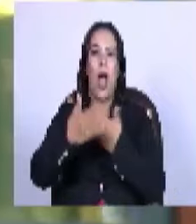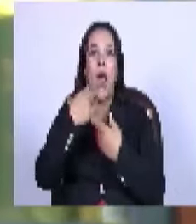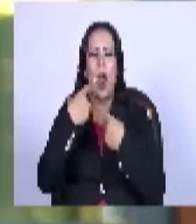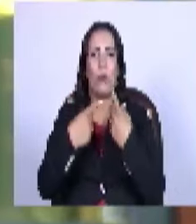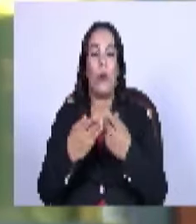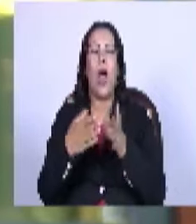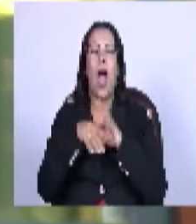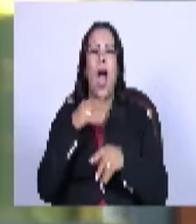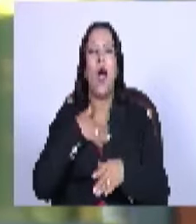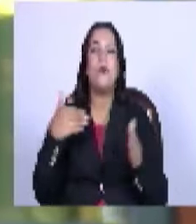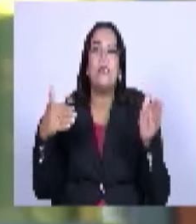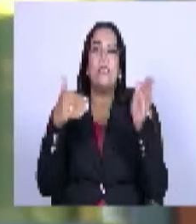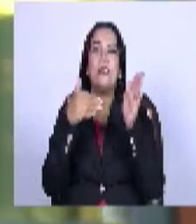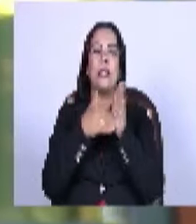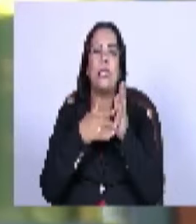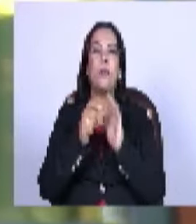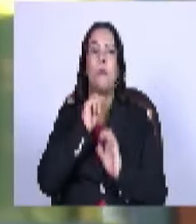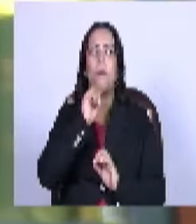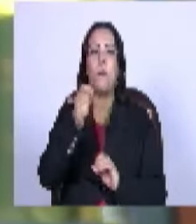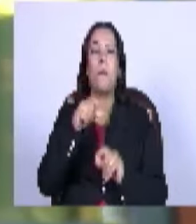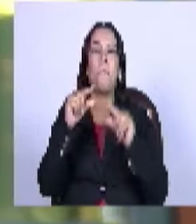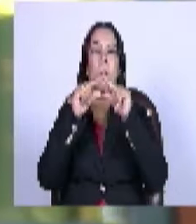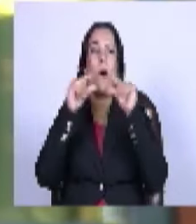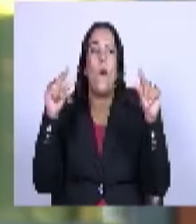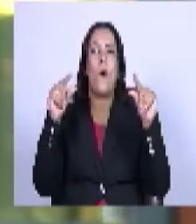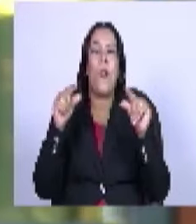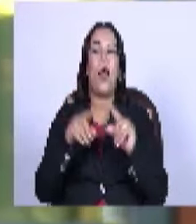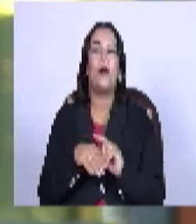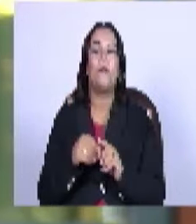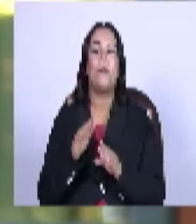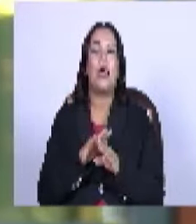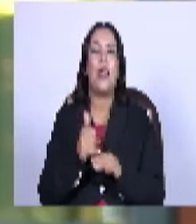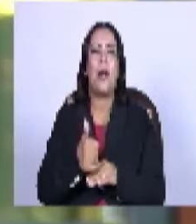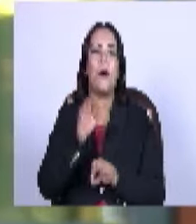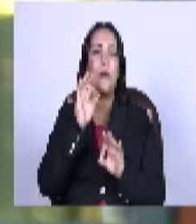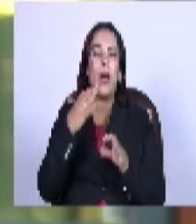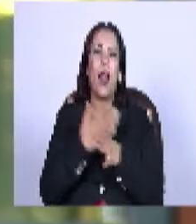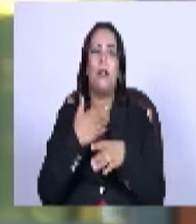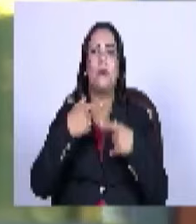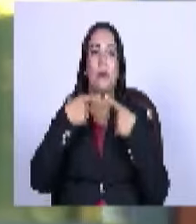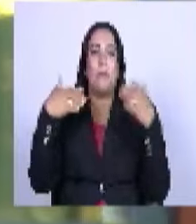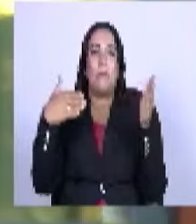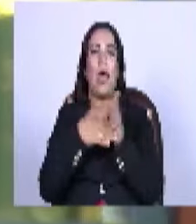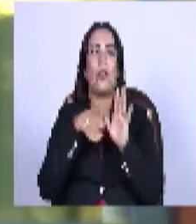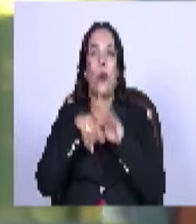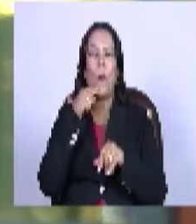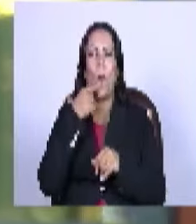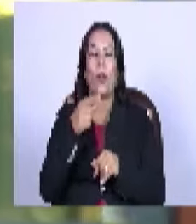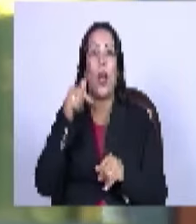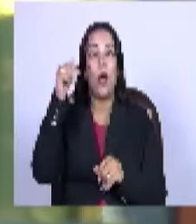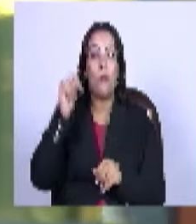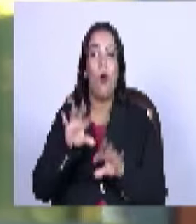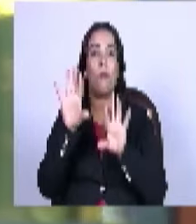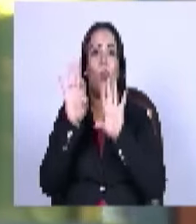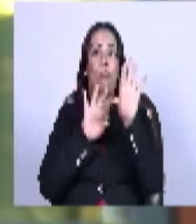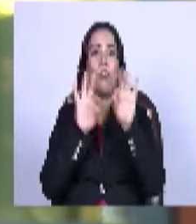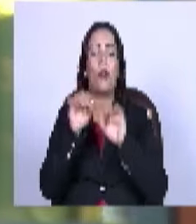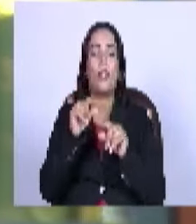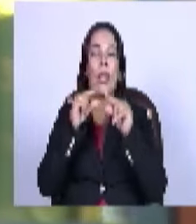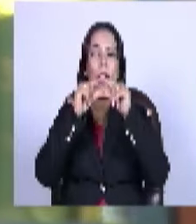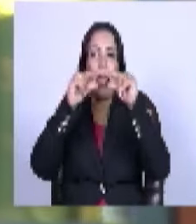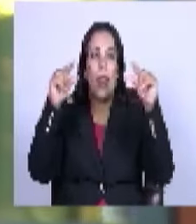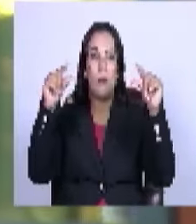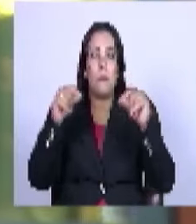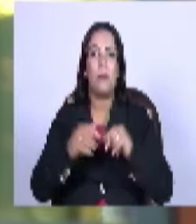وعايز اختم الحلقه بالمقوله الماصوره اللي دايما اختم بيها كل حلقه النهارده اخترت